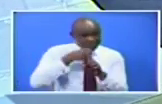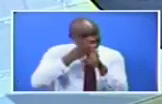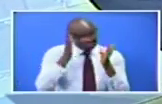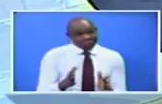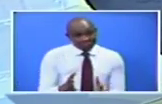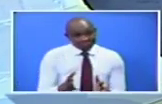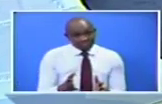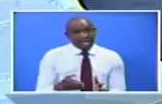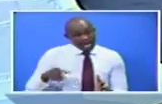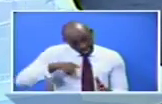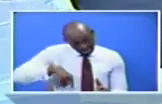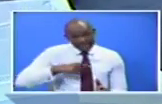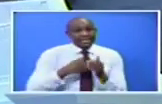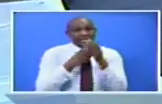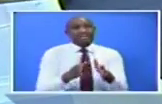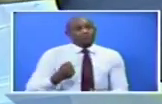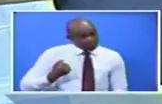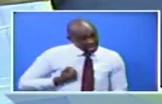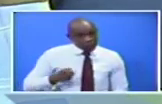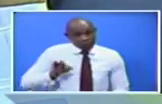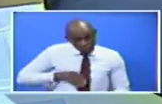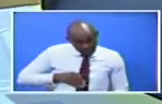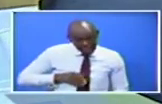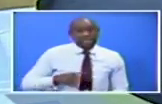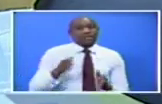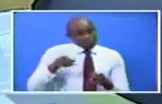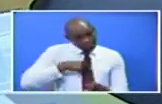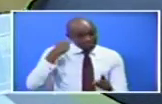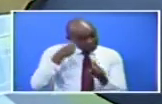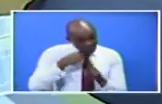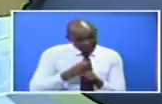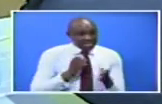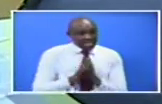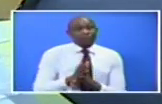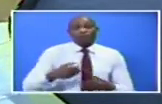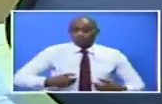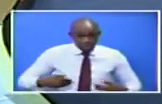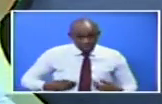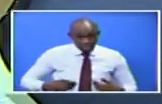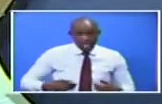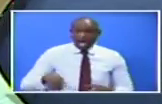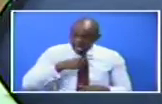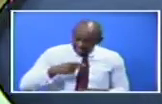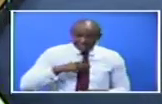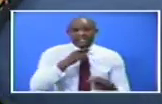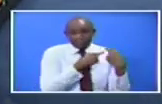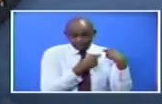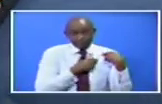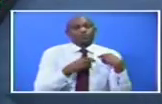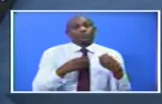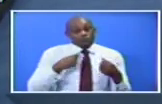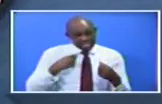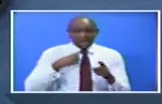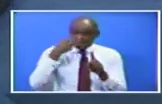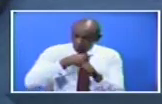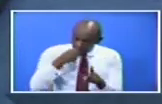kama viongozi wa wasichana na wenye tunatetea haki za vijana, huwa tunachukua hiyo jukumu,